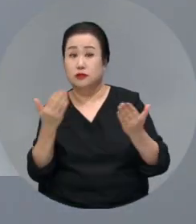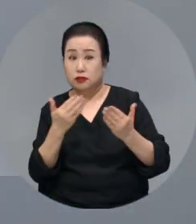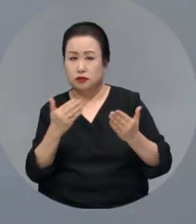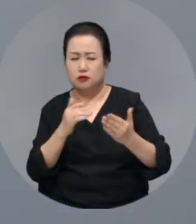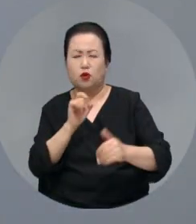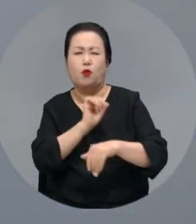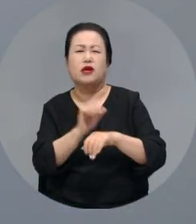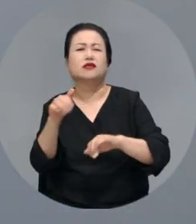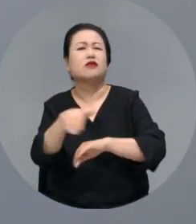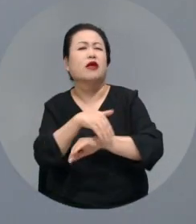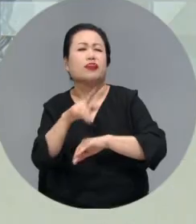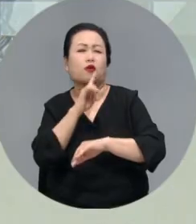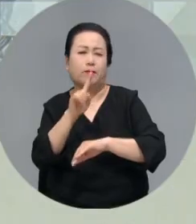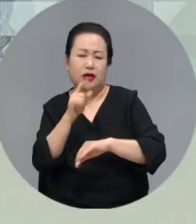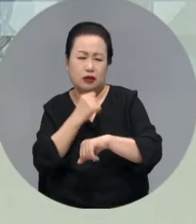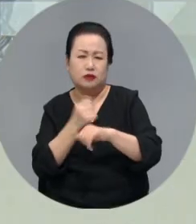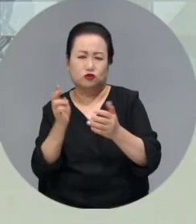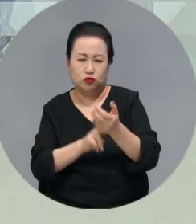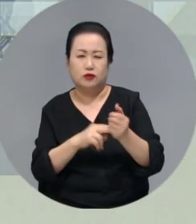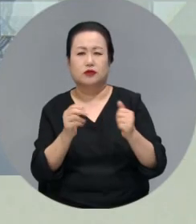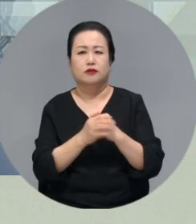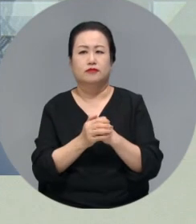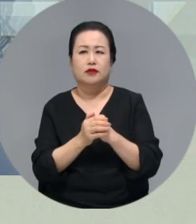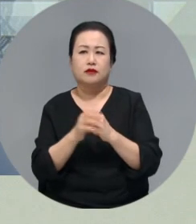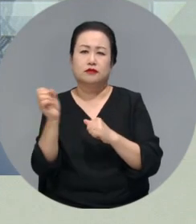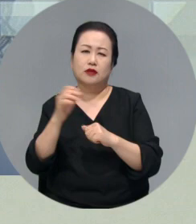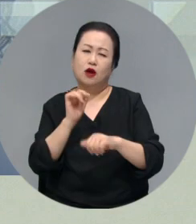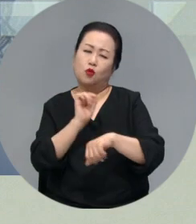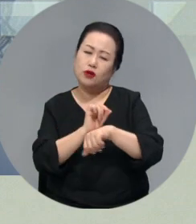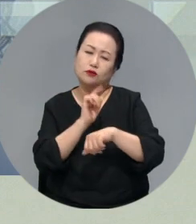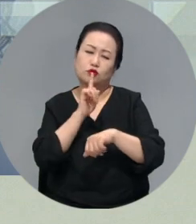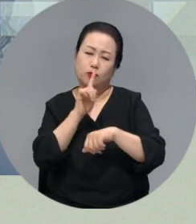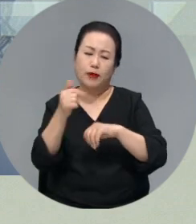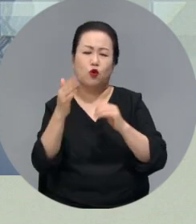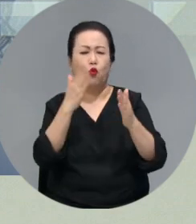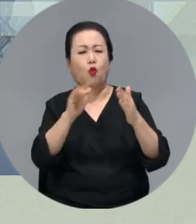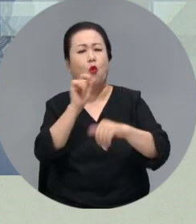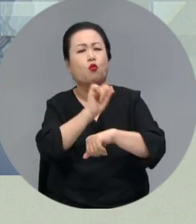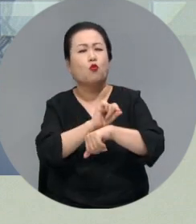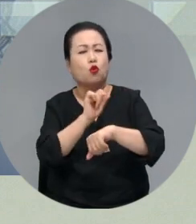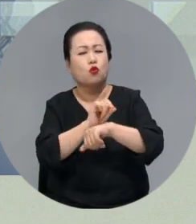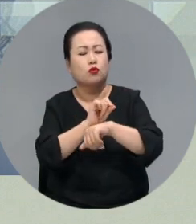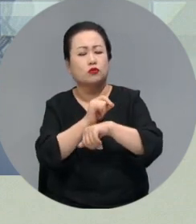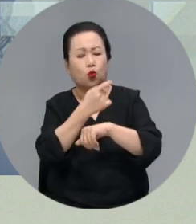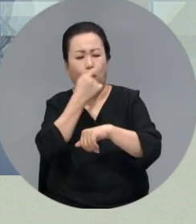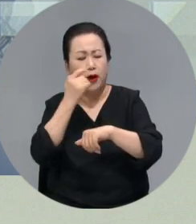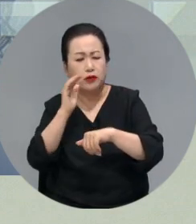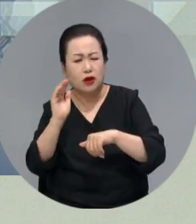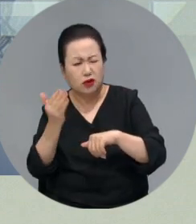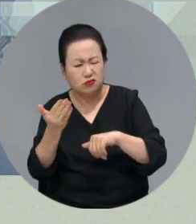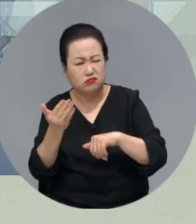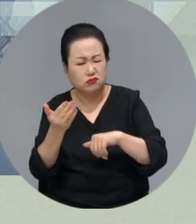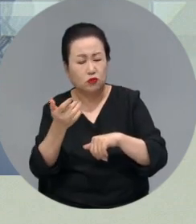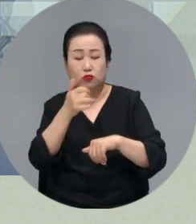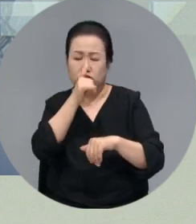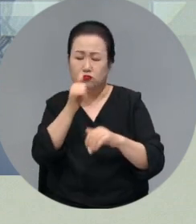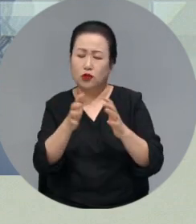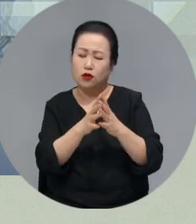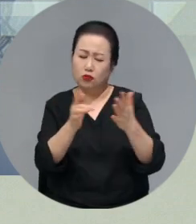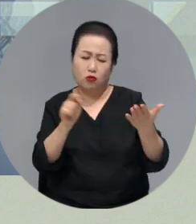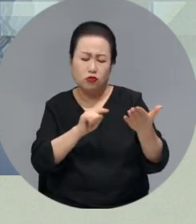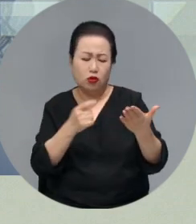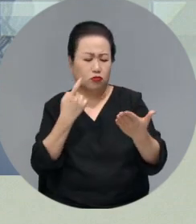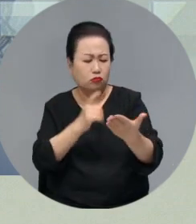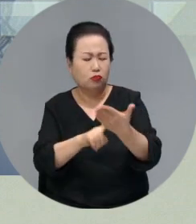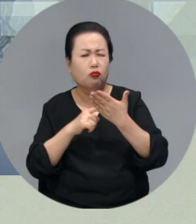감췄기 때문입니다. 회사원이라 괜찮고 거기에 또 공무원 신분하는 게 있거든요. 공무원인지 아닌지. 근데